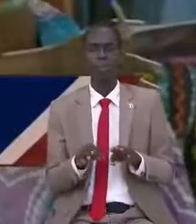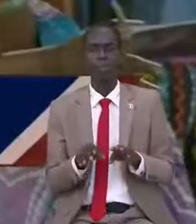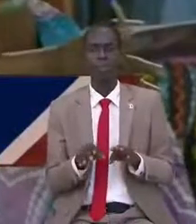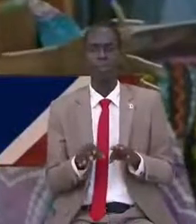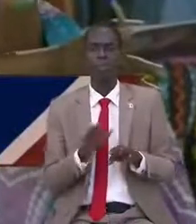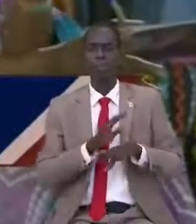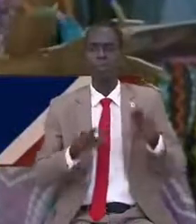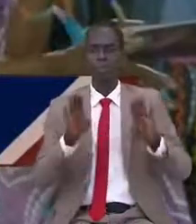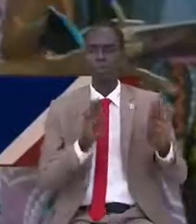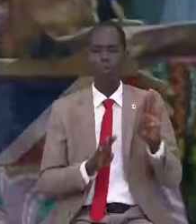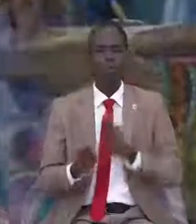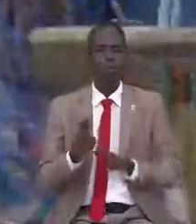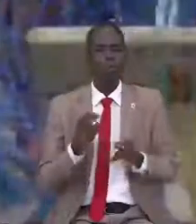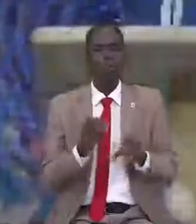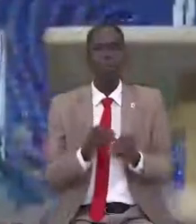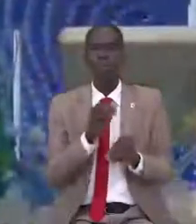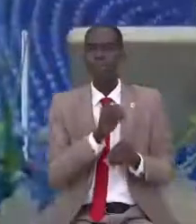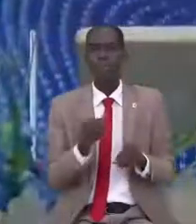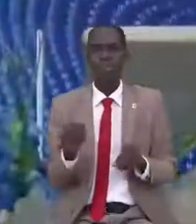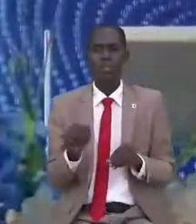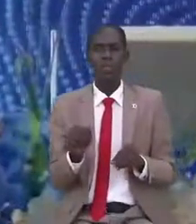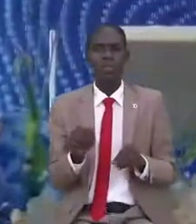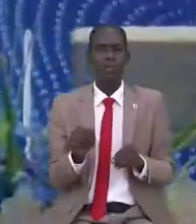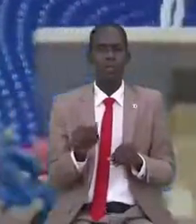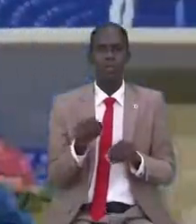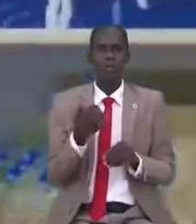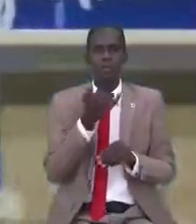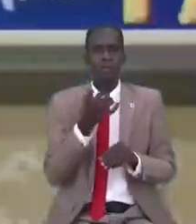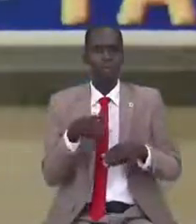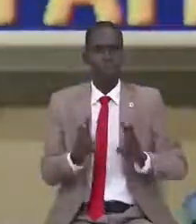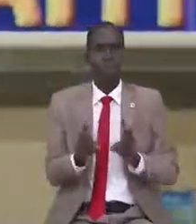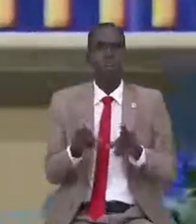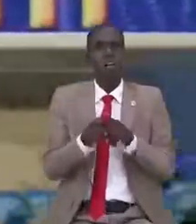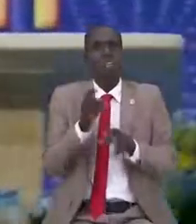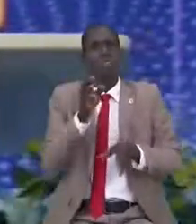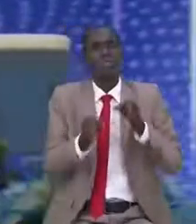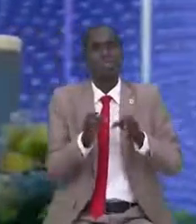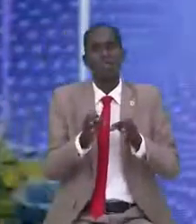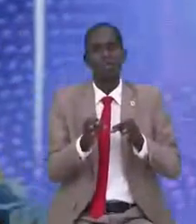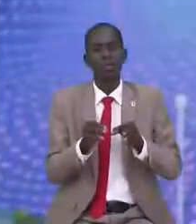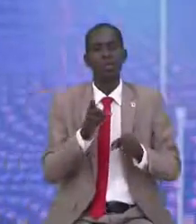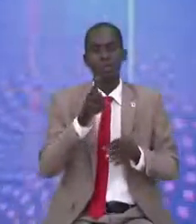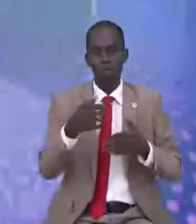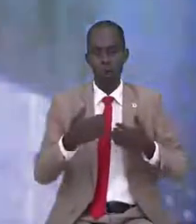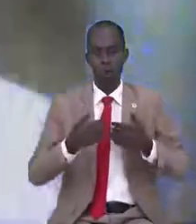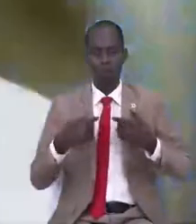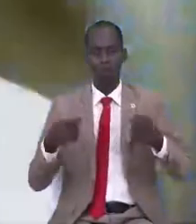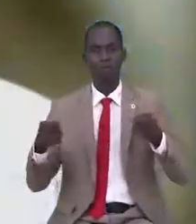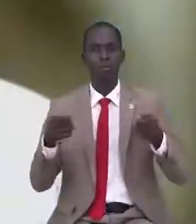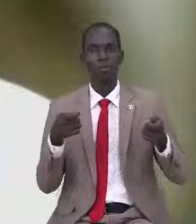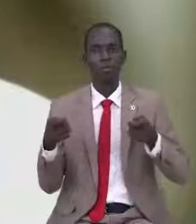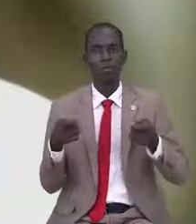Faut pas agir de façon inintelligible dans la vie chrétienne comme si tu as la